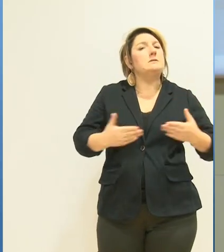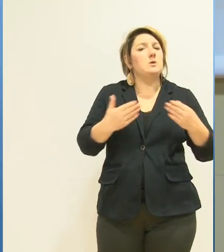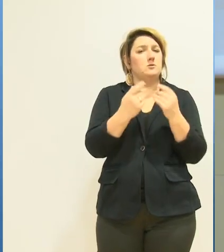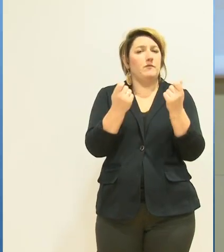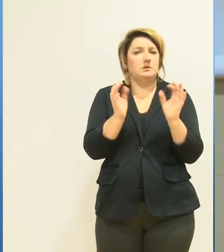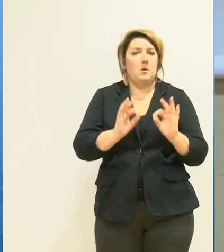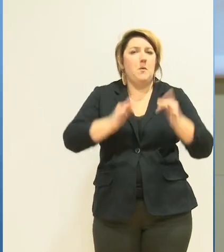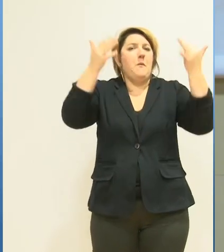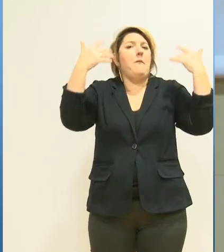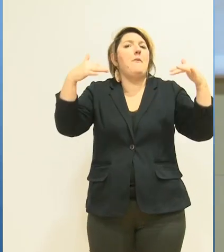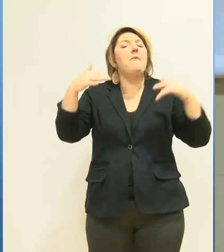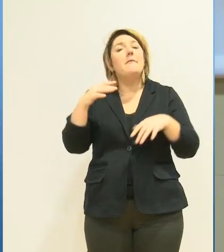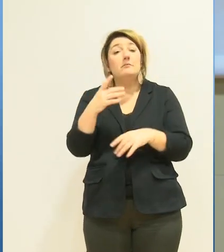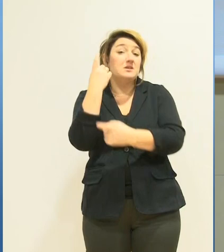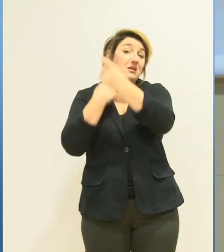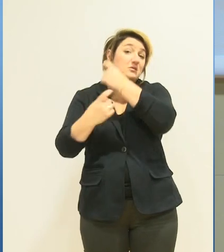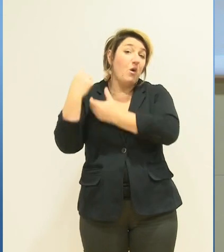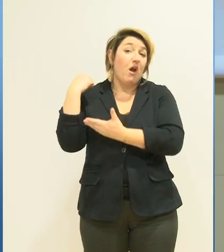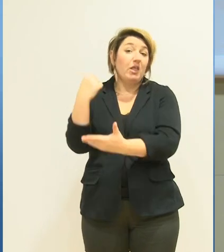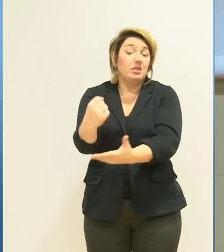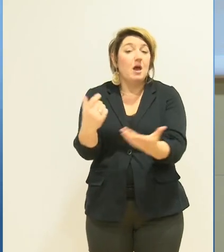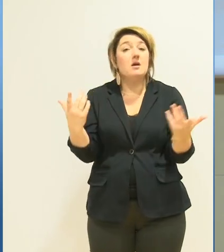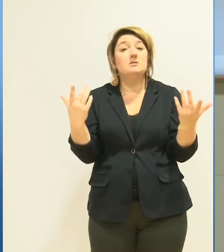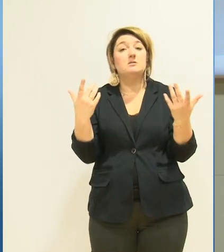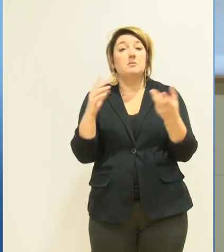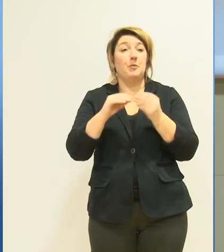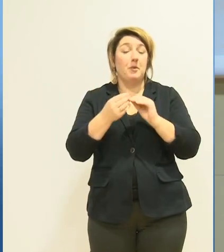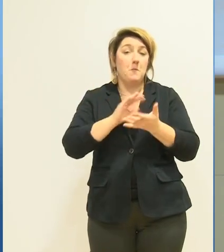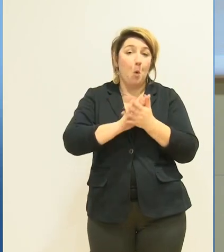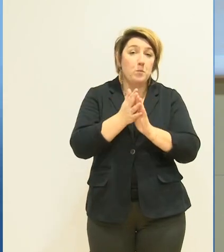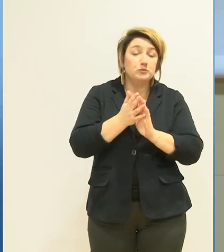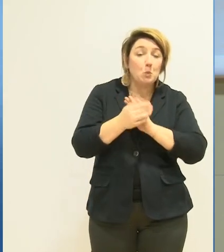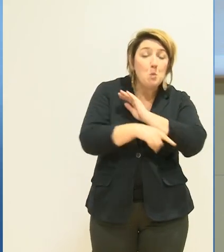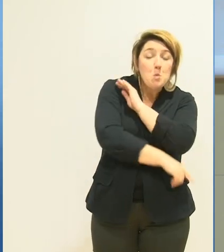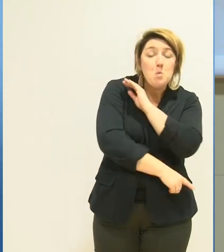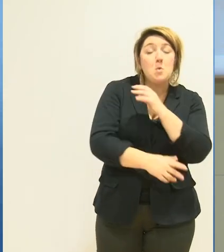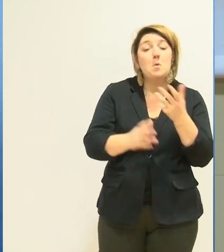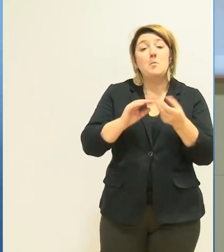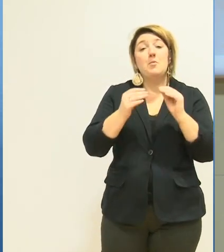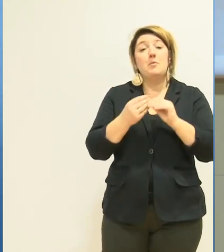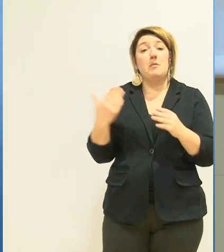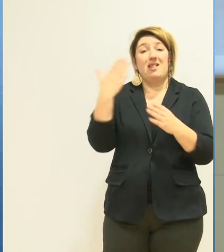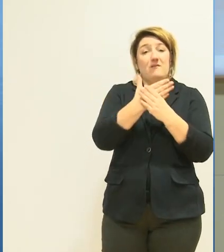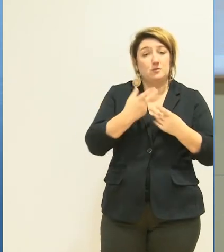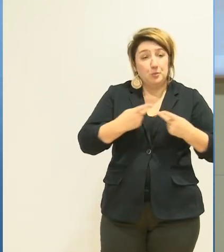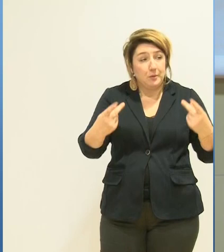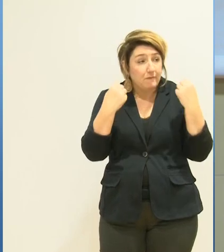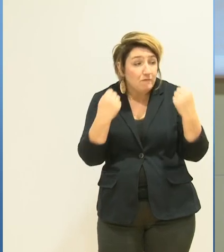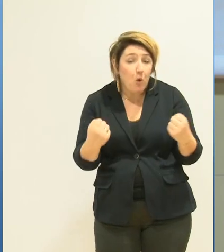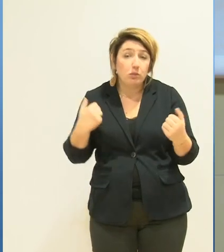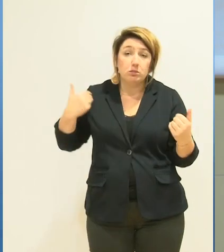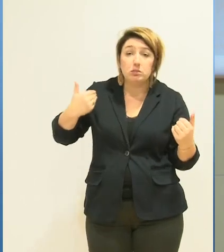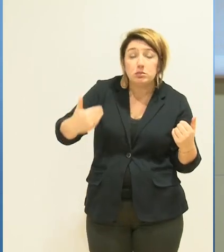histoire c'est le fruit pour la dette de la corruption c'est le fruit d'une intervention publique forte est également c'est le fruit